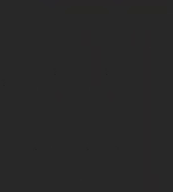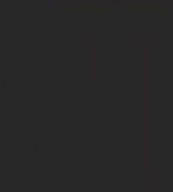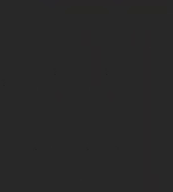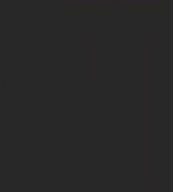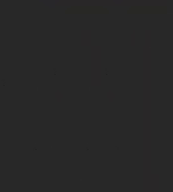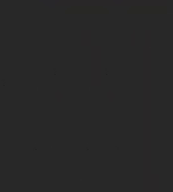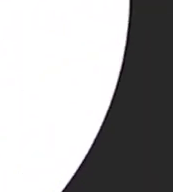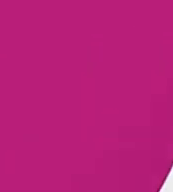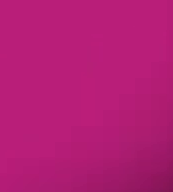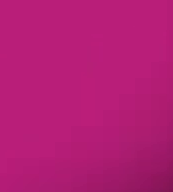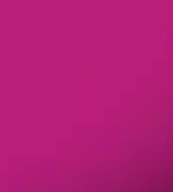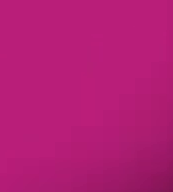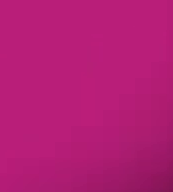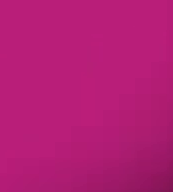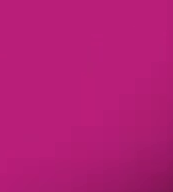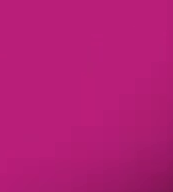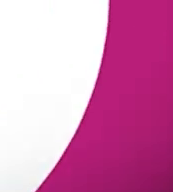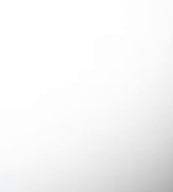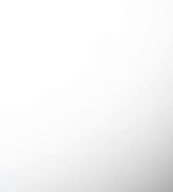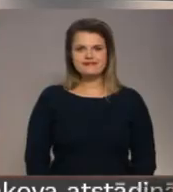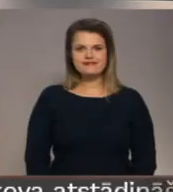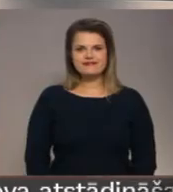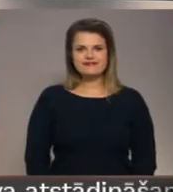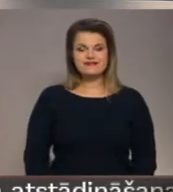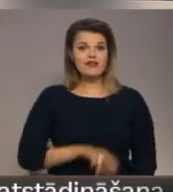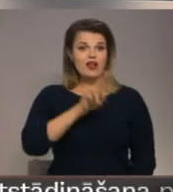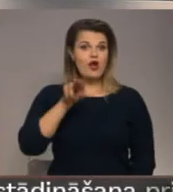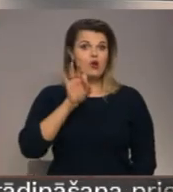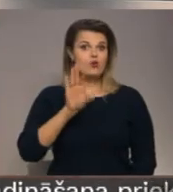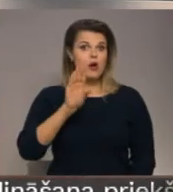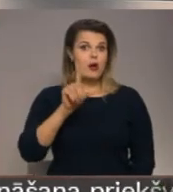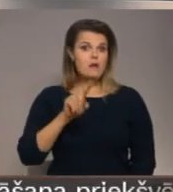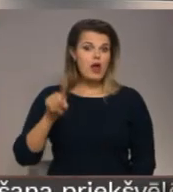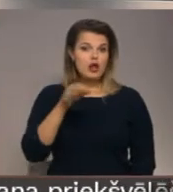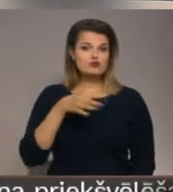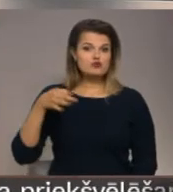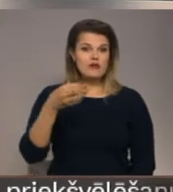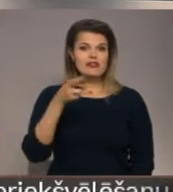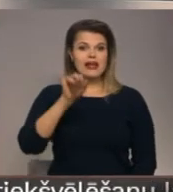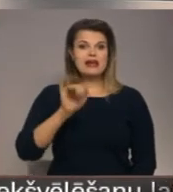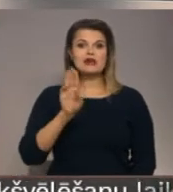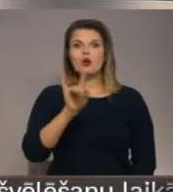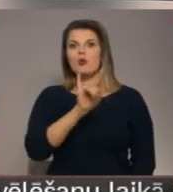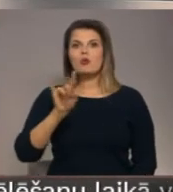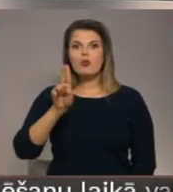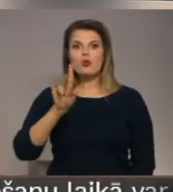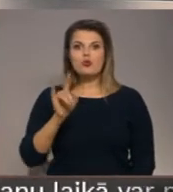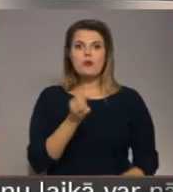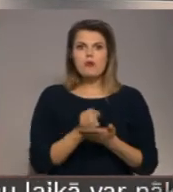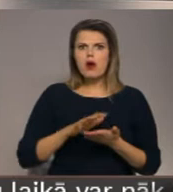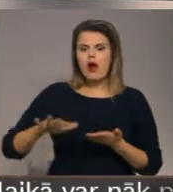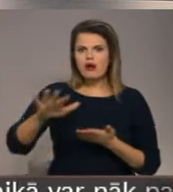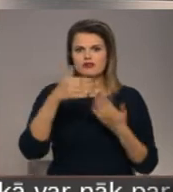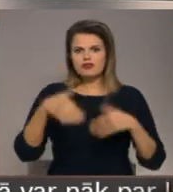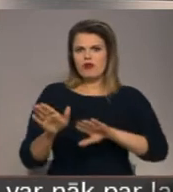Re! Viss ēters ir te! Dobeles novada Krimūna pagastā aizvadīts skolēnu